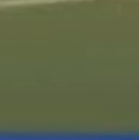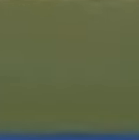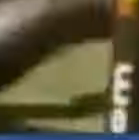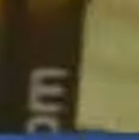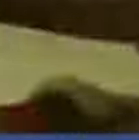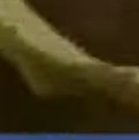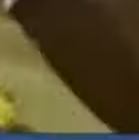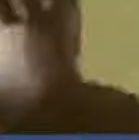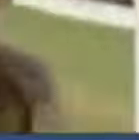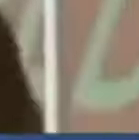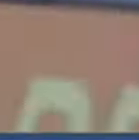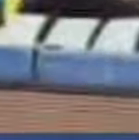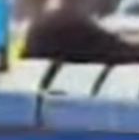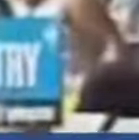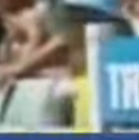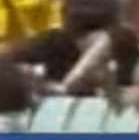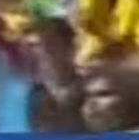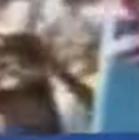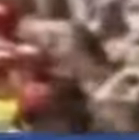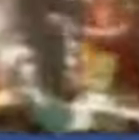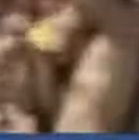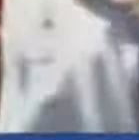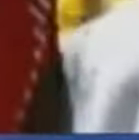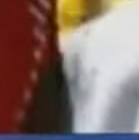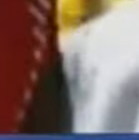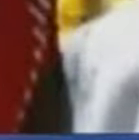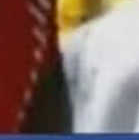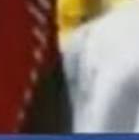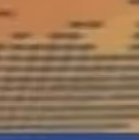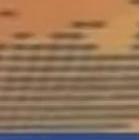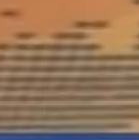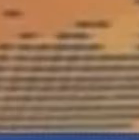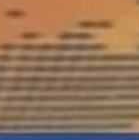There's the try that does it. Busham Wale.